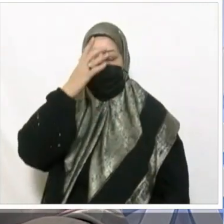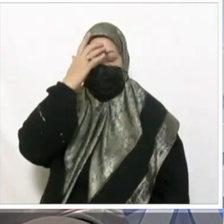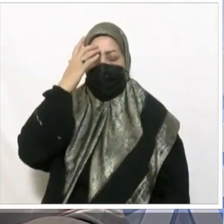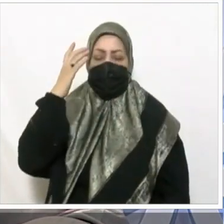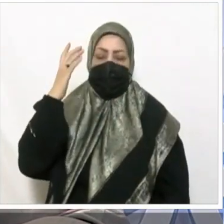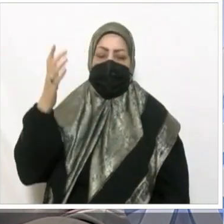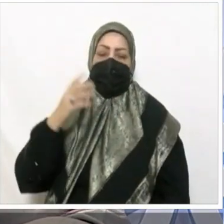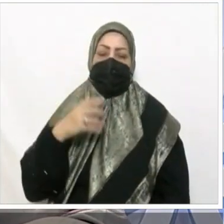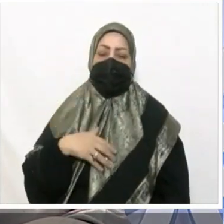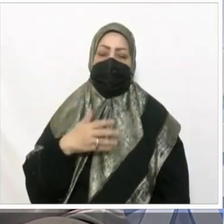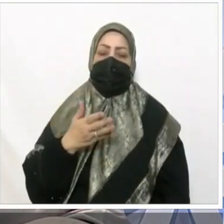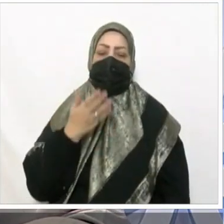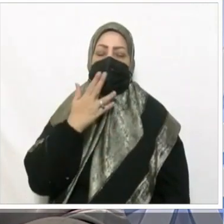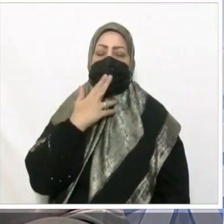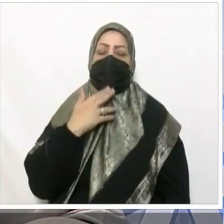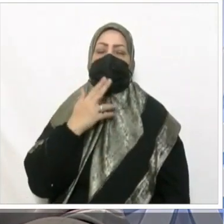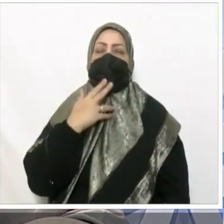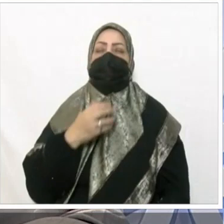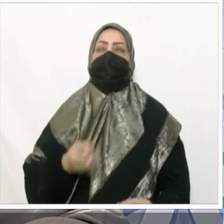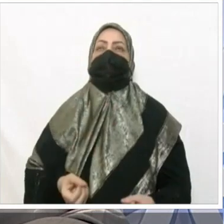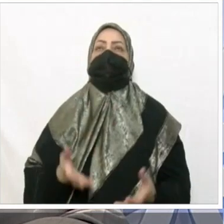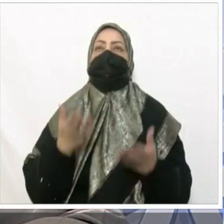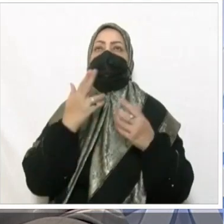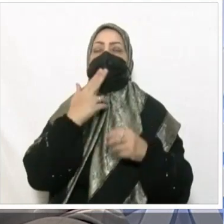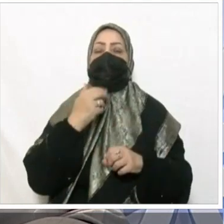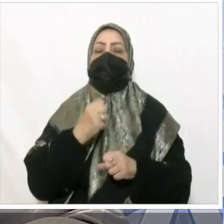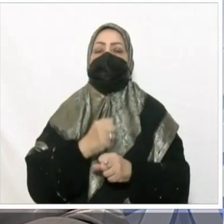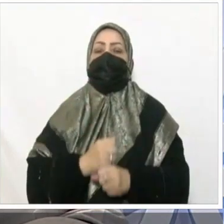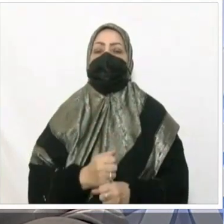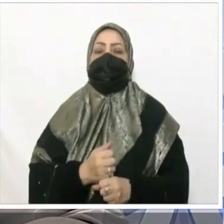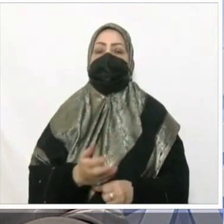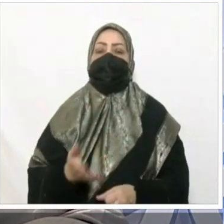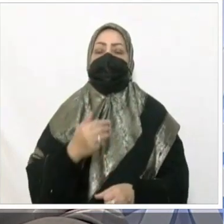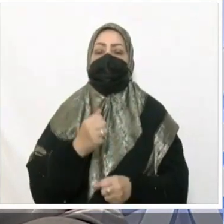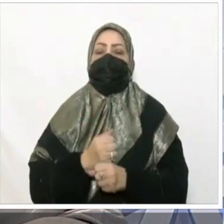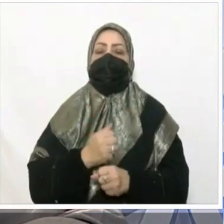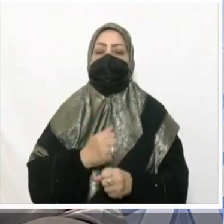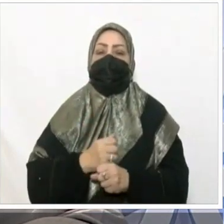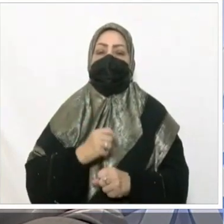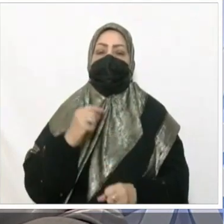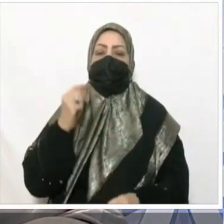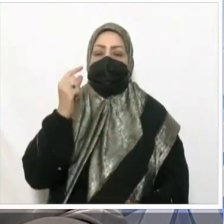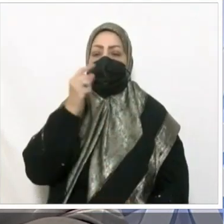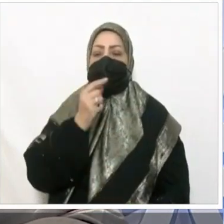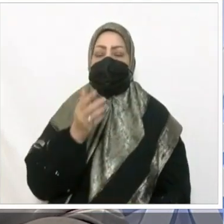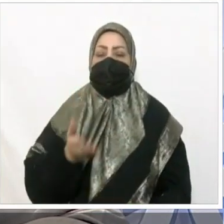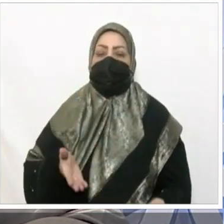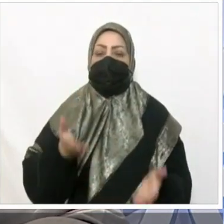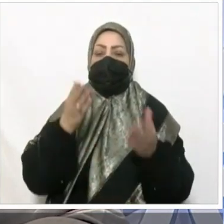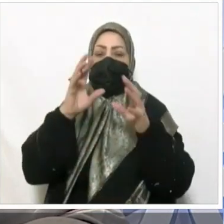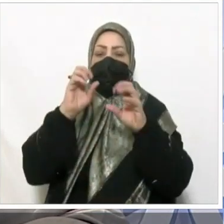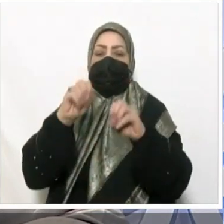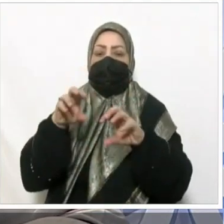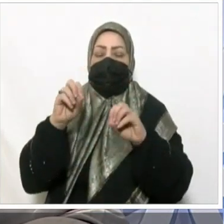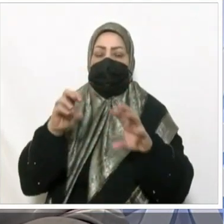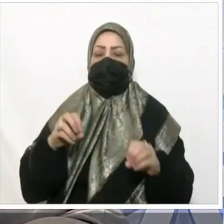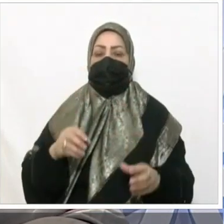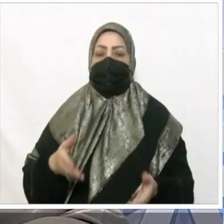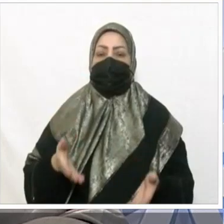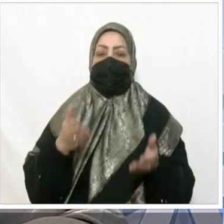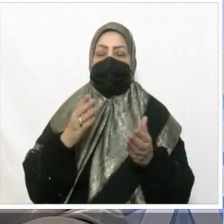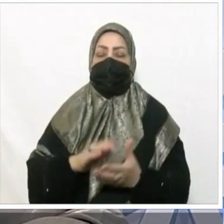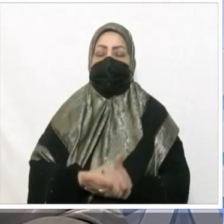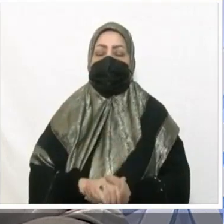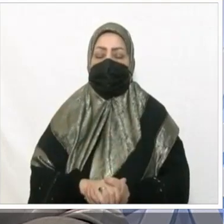الشراب لكن هو قاعد ياكل الشراب ياكل لكن أدى الأذان يوقف ولا يكمل ما